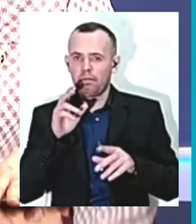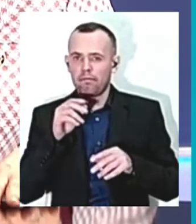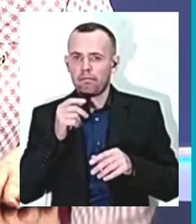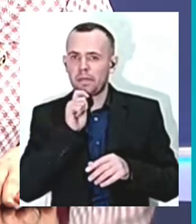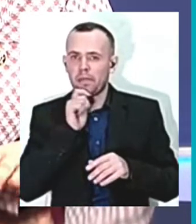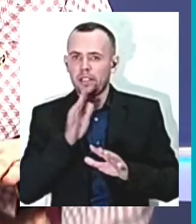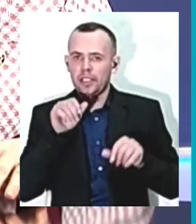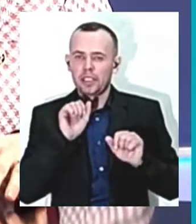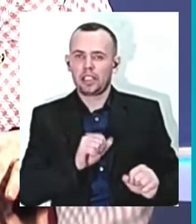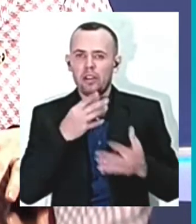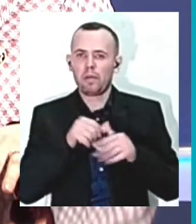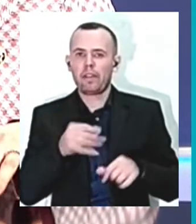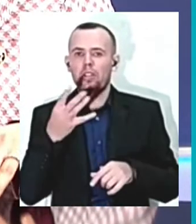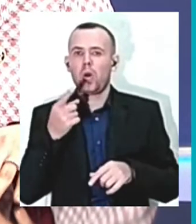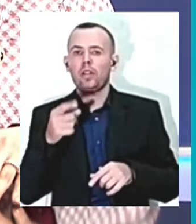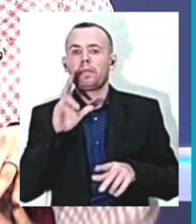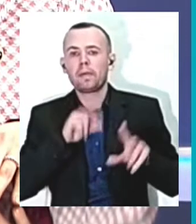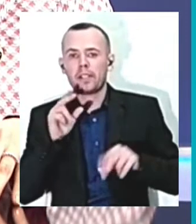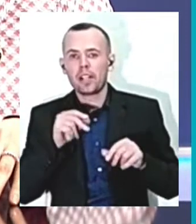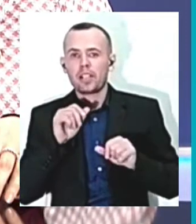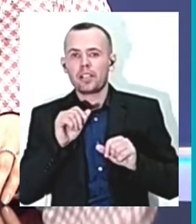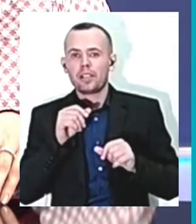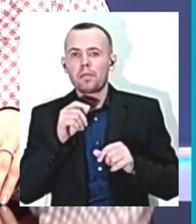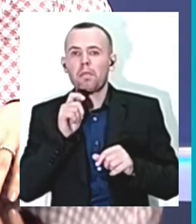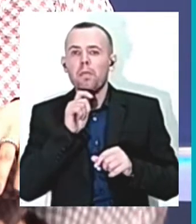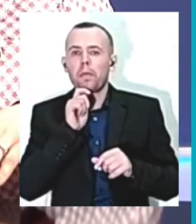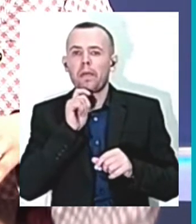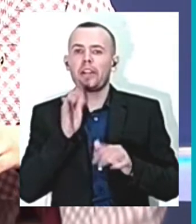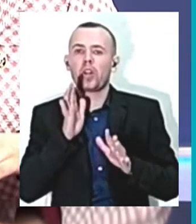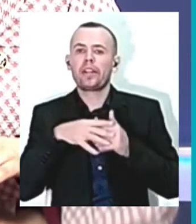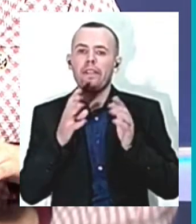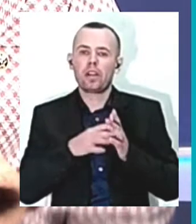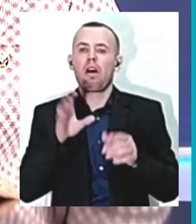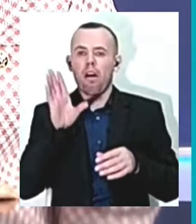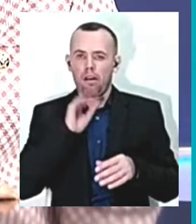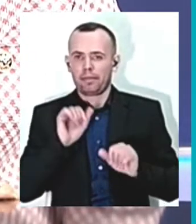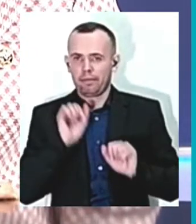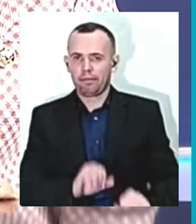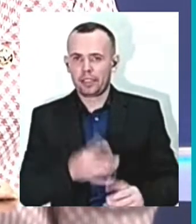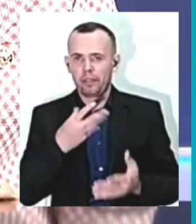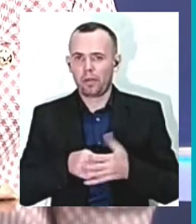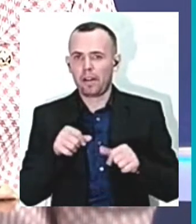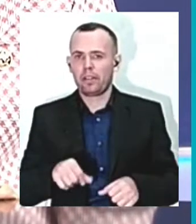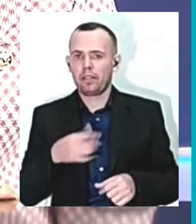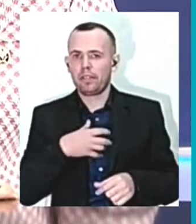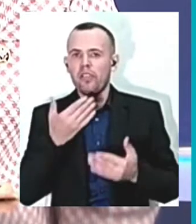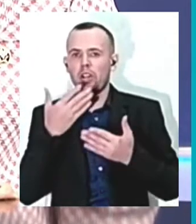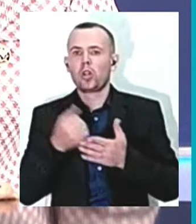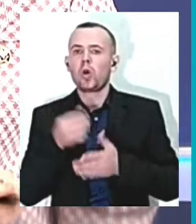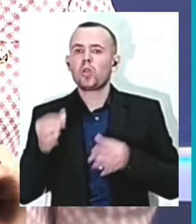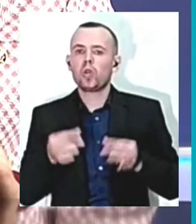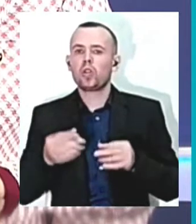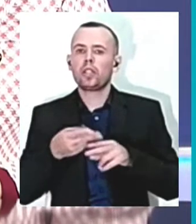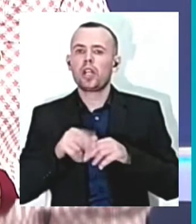41% намагалися, але спроби були марними, і тільки 19% вдалося відстояти свої права, переважно зверненням до суду, це 16%.